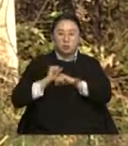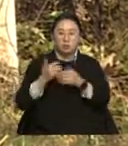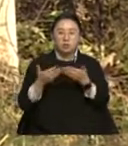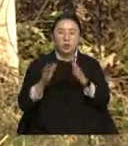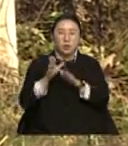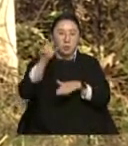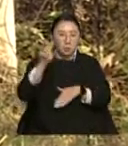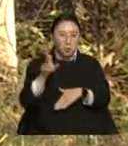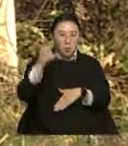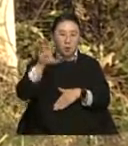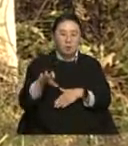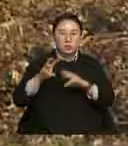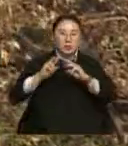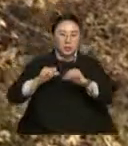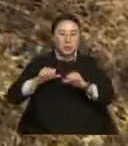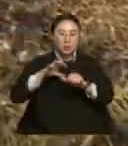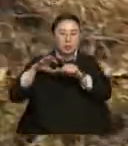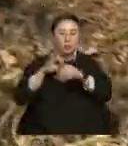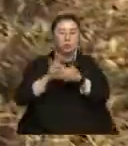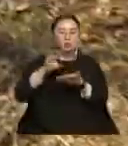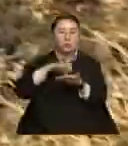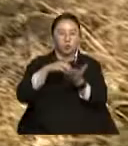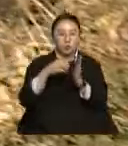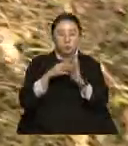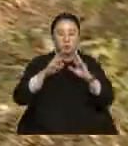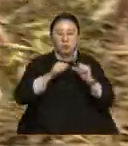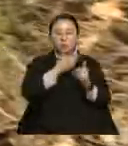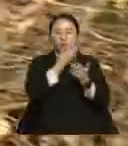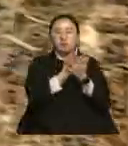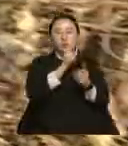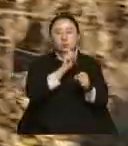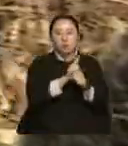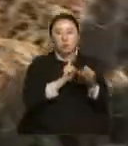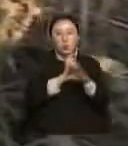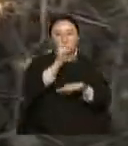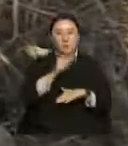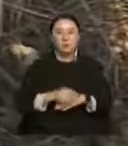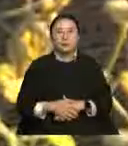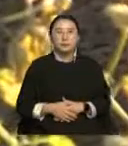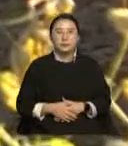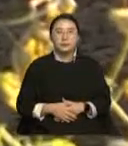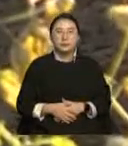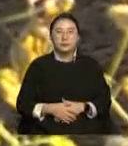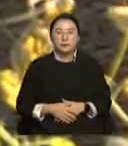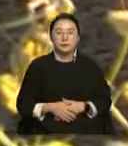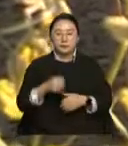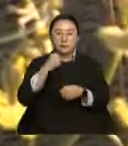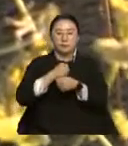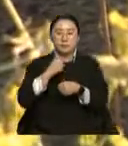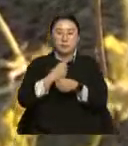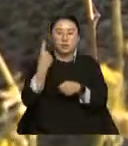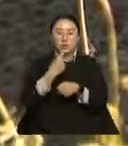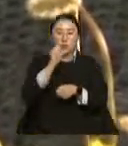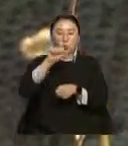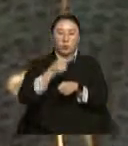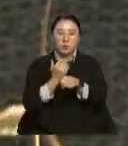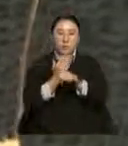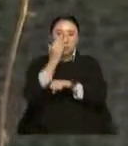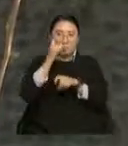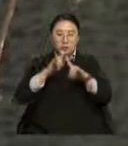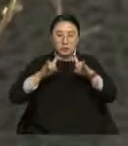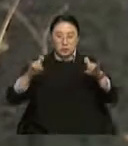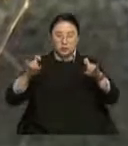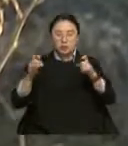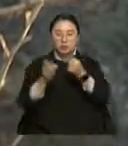포를 사격하는 진지로 사용 중일 만큼 지리적 중요성이 매우 높은 곳입니다. 지어진 지 1500년이 넘은